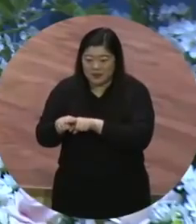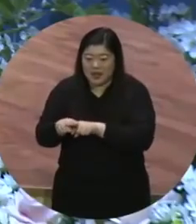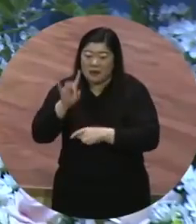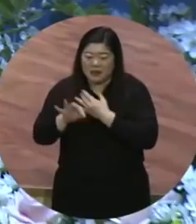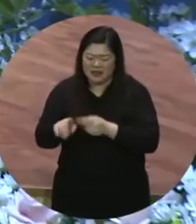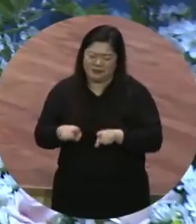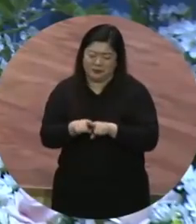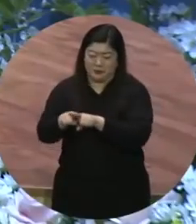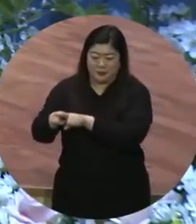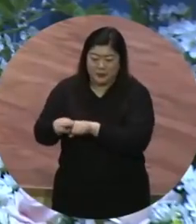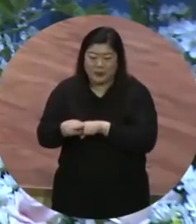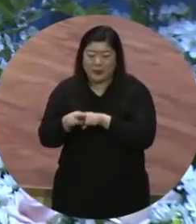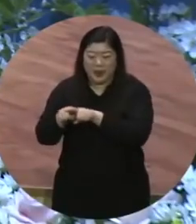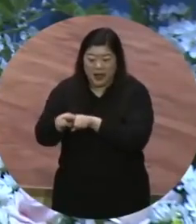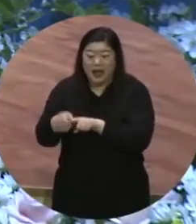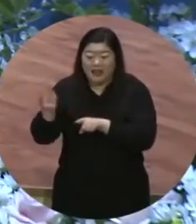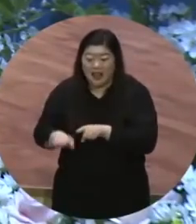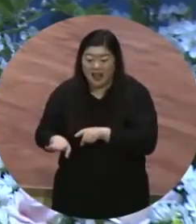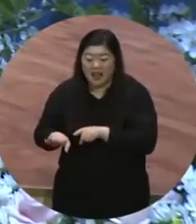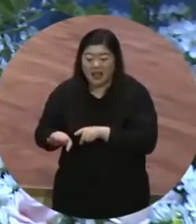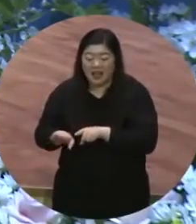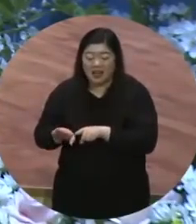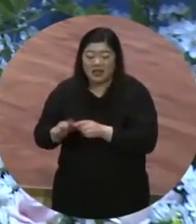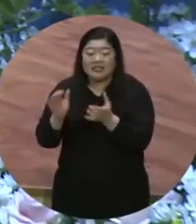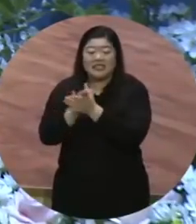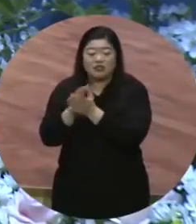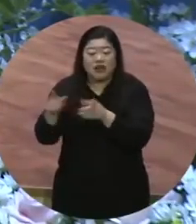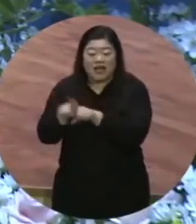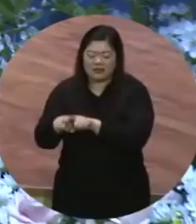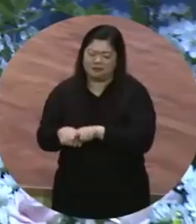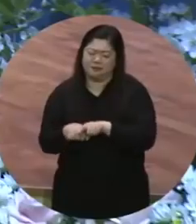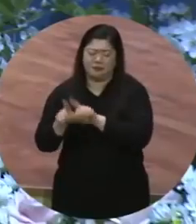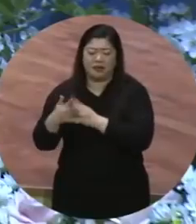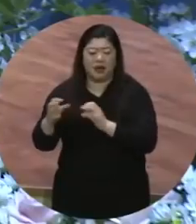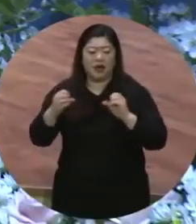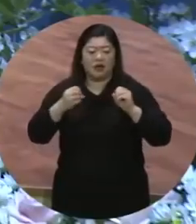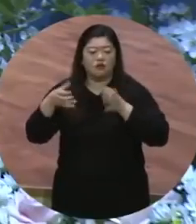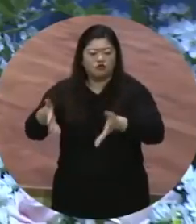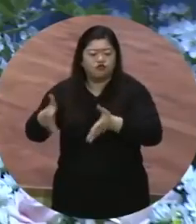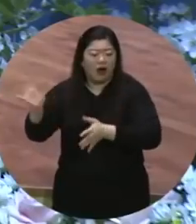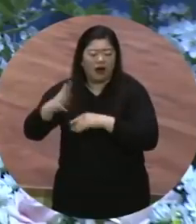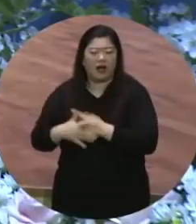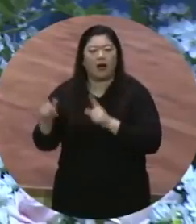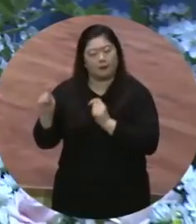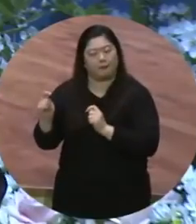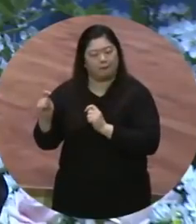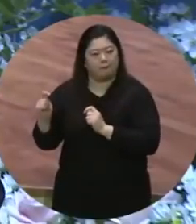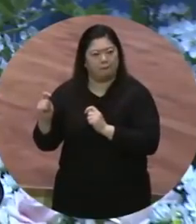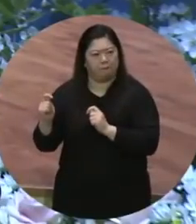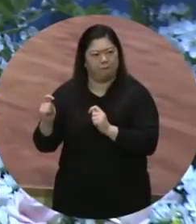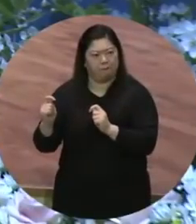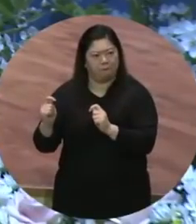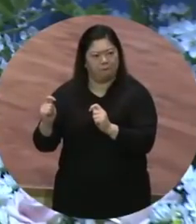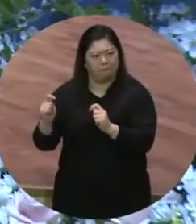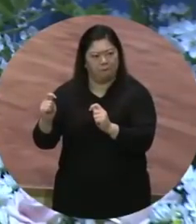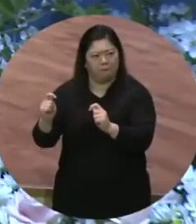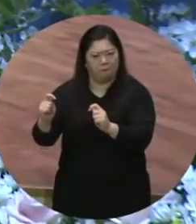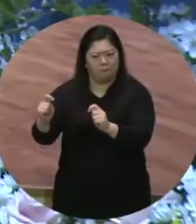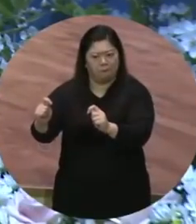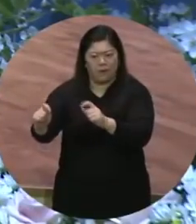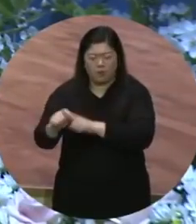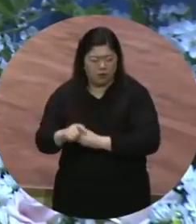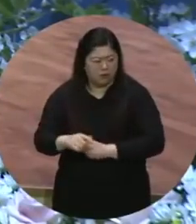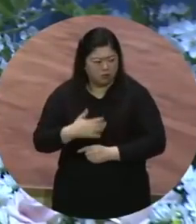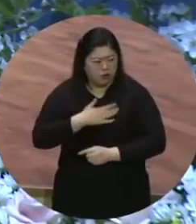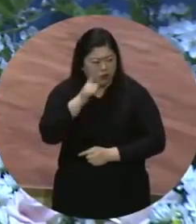나빠요. 좀 동행하니까 동행할 때는 같이 대화하고 예화하는 거예요. 교제하고 대화하시기 바랍니다.